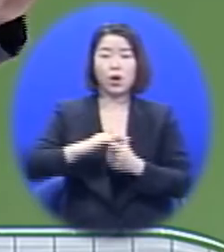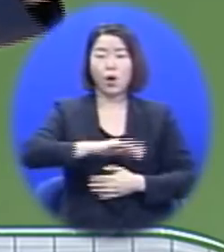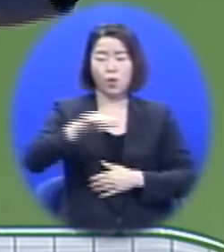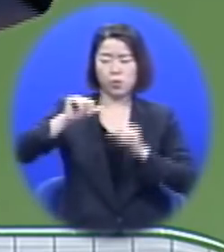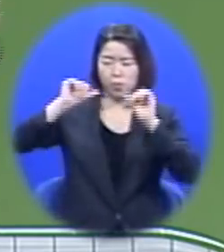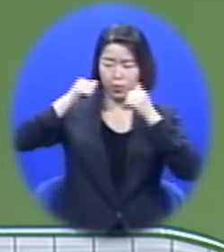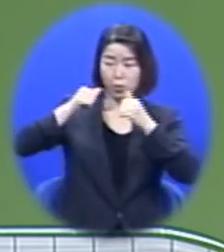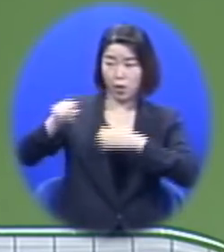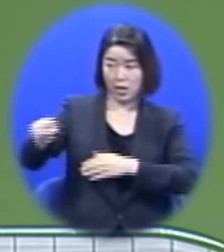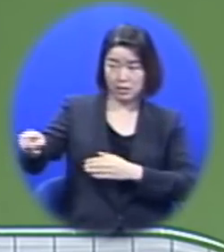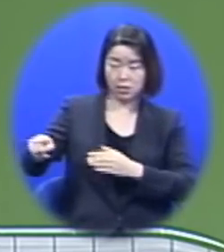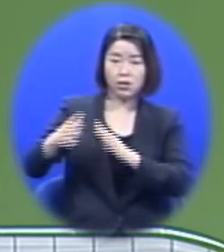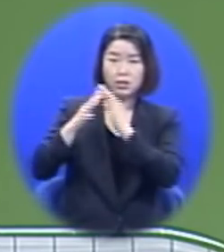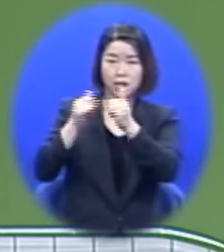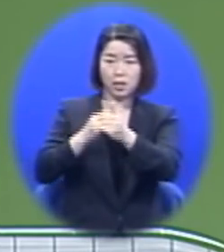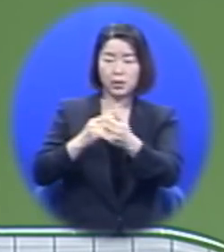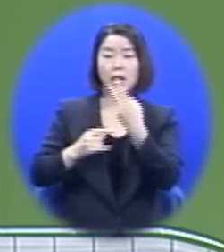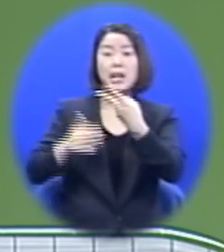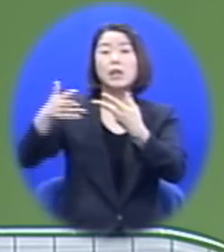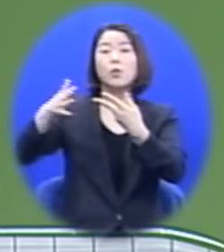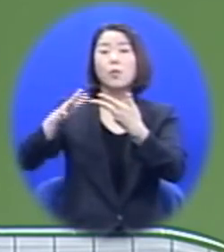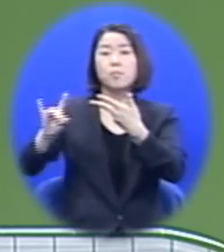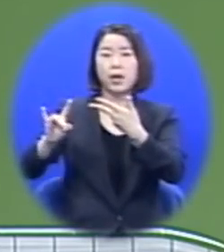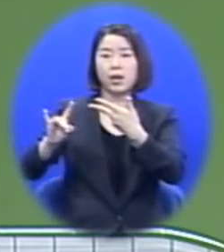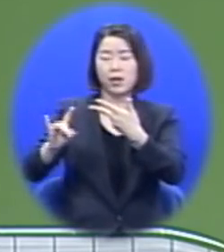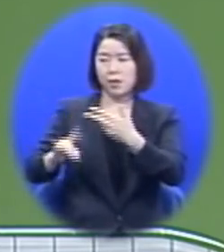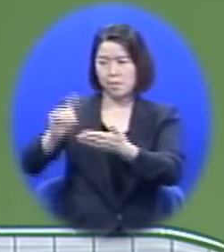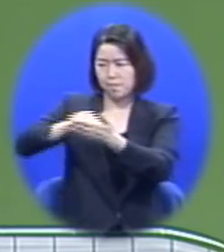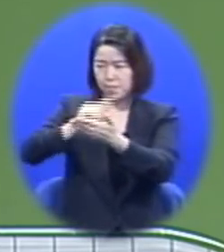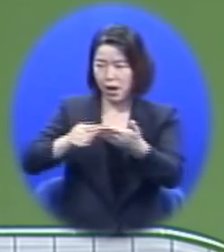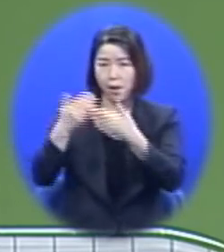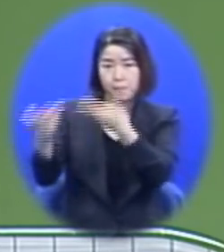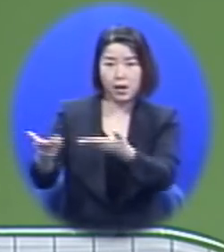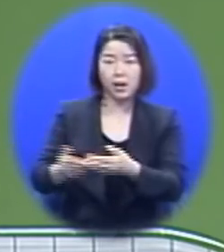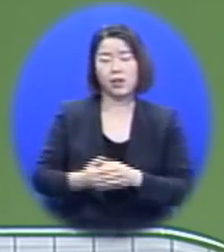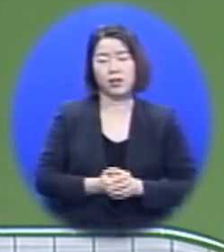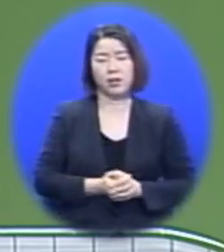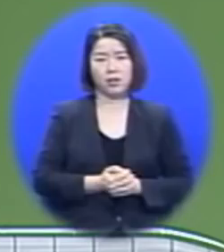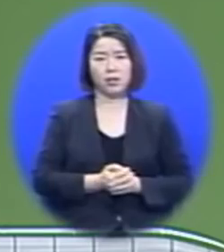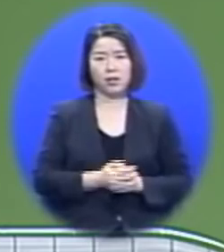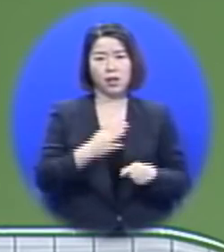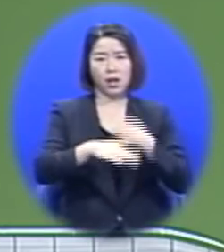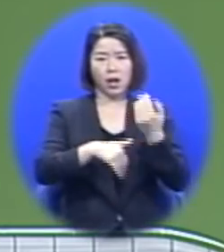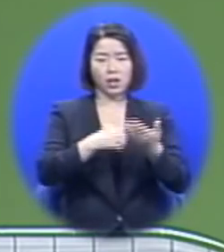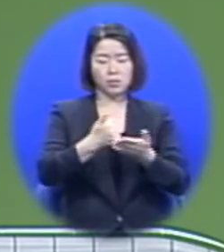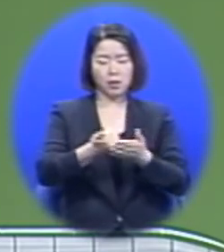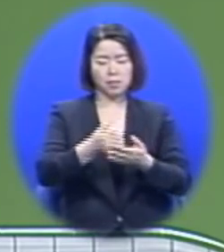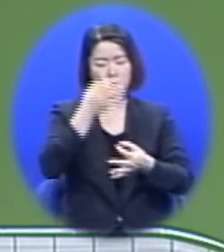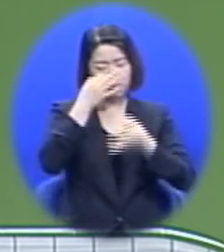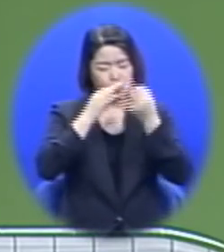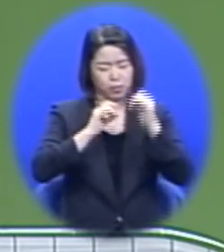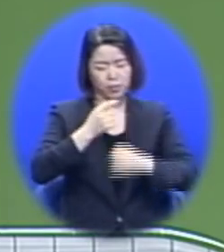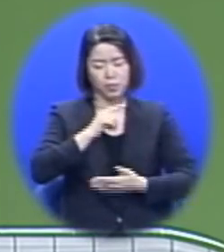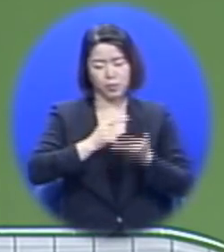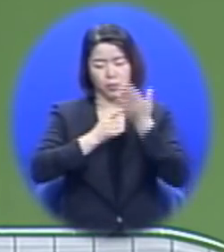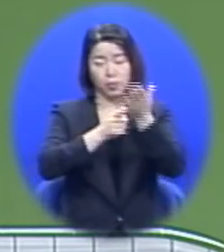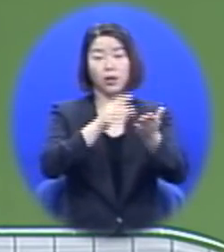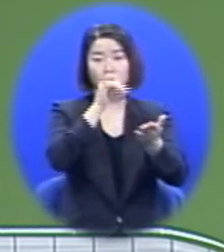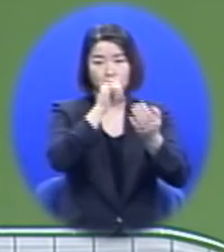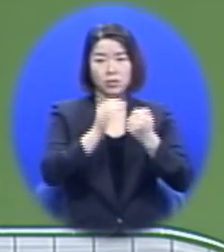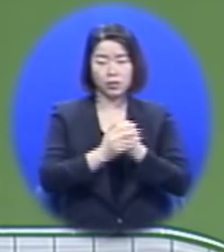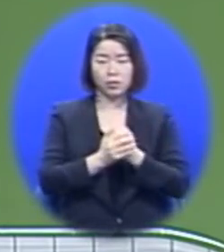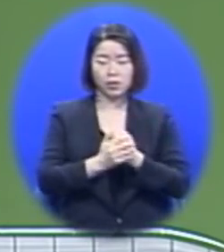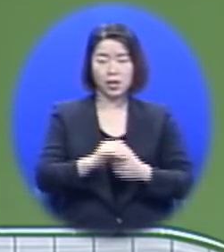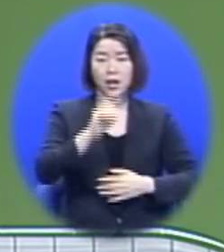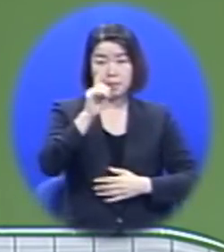일곱 배나 저들에게 갚아주십시오. 그렇게 하나님 앞에 그냥 호소합니다. 한마디로